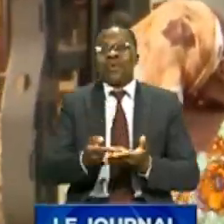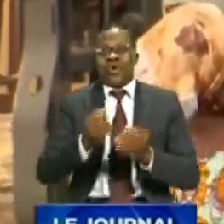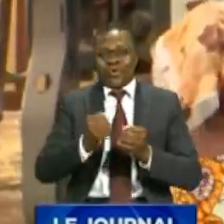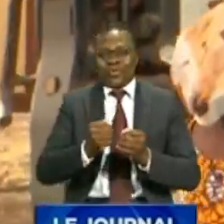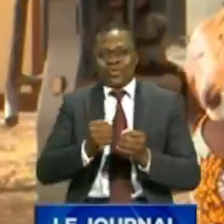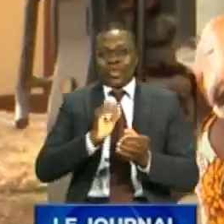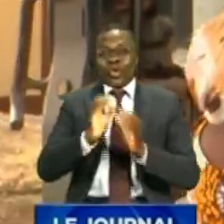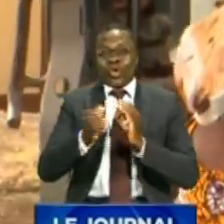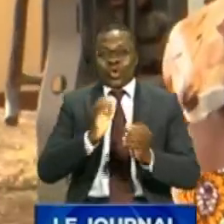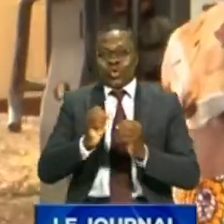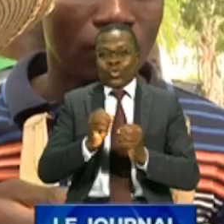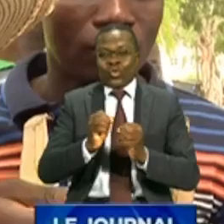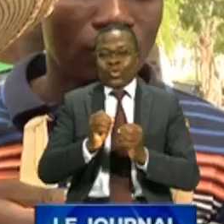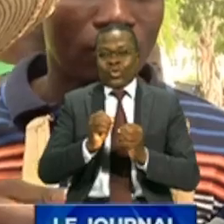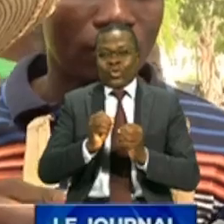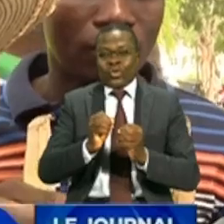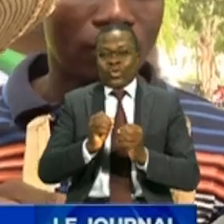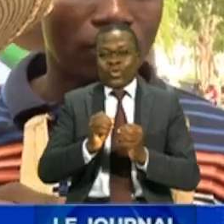Le concours